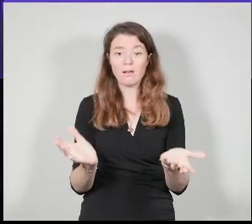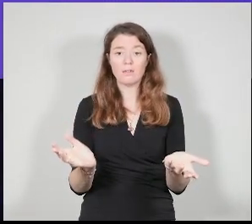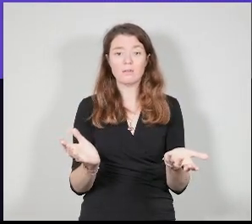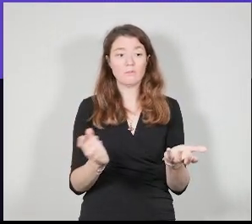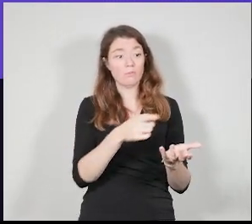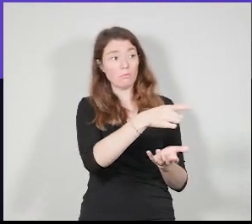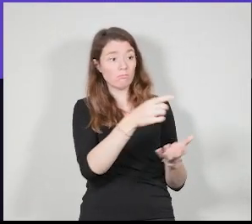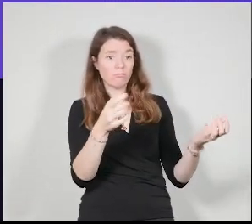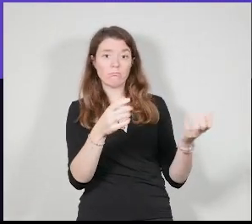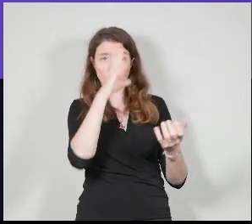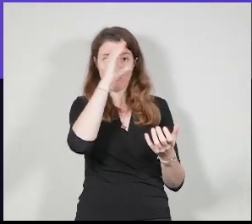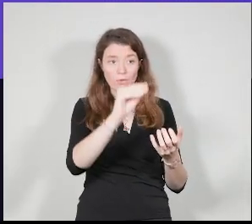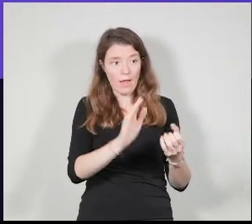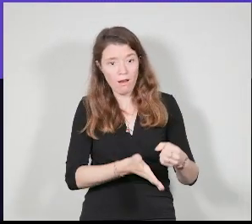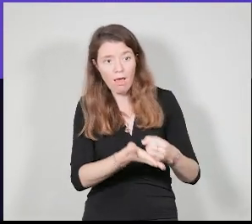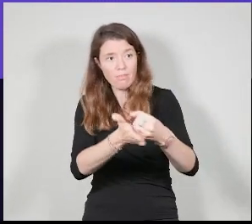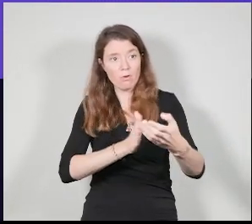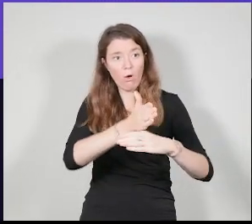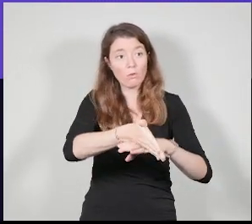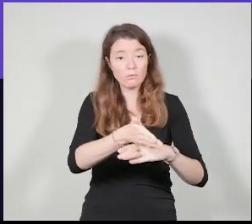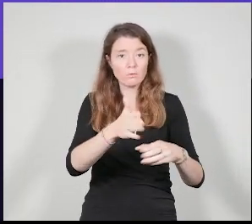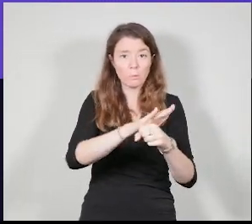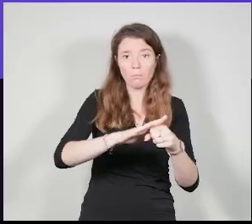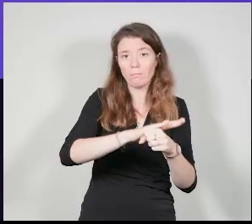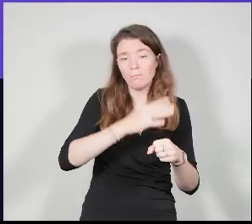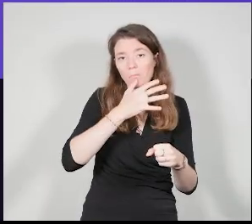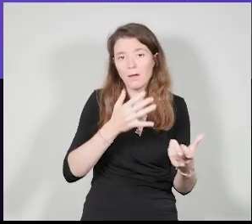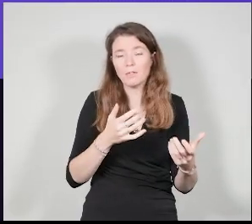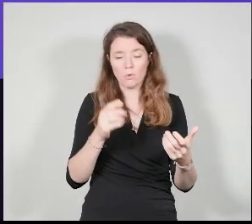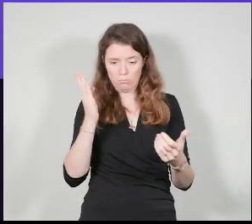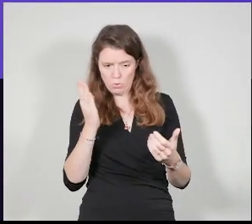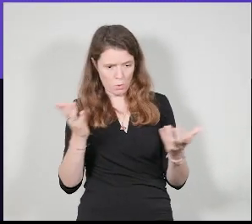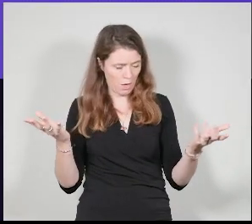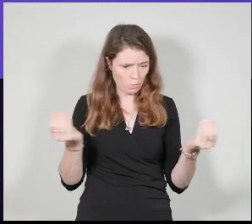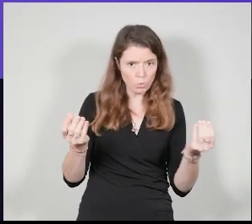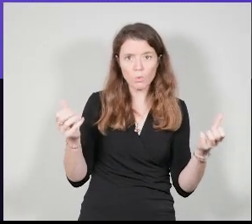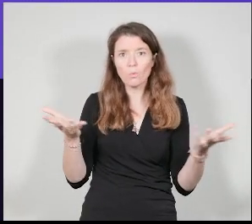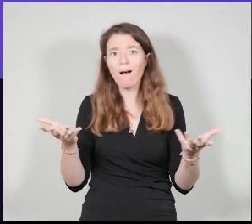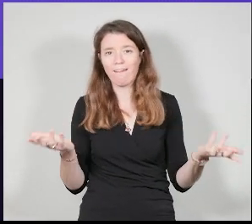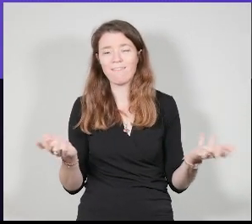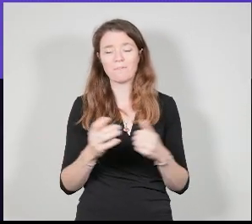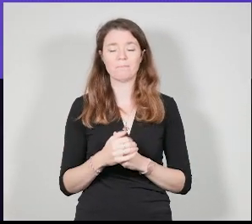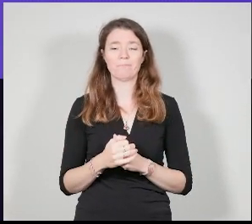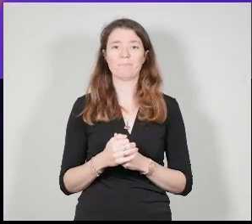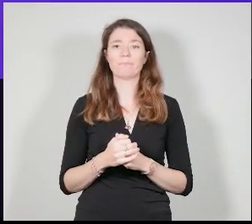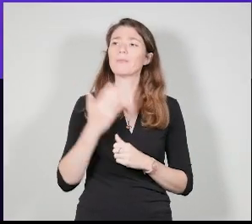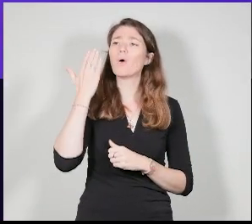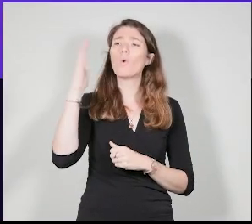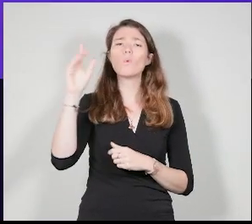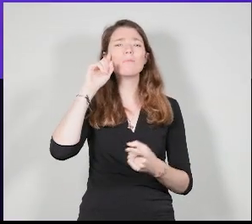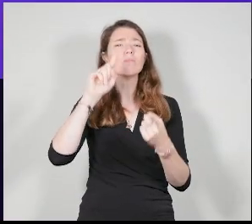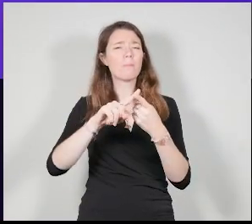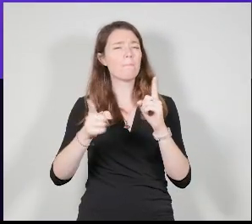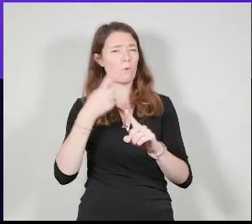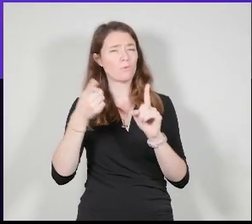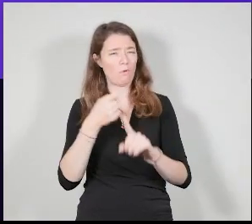d'aide ne pourra pas entièrement combler. Mais il faut voir où on a besoin justement d'intervenir. Un autre aspect qui est clé,